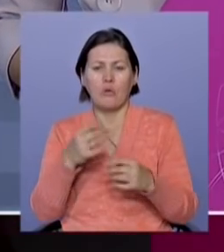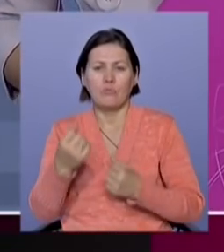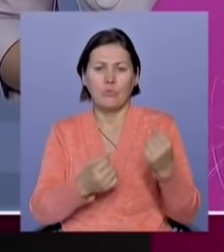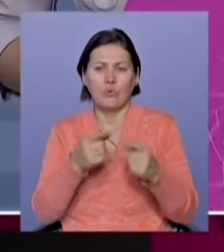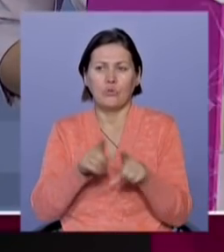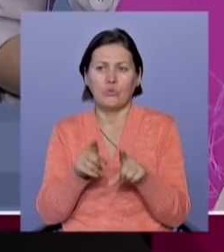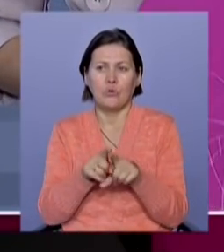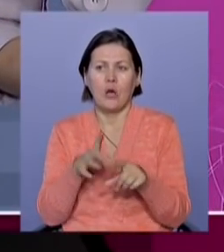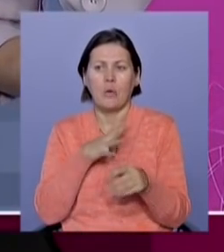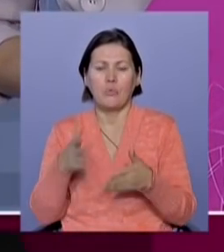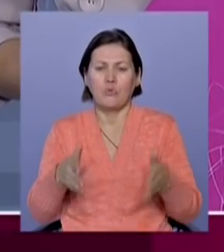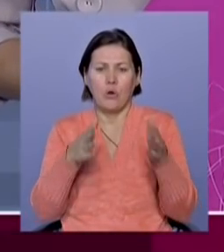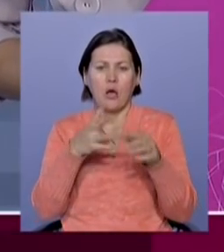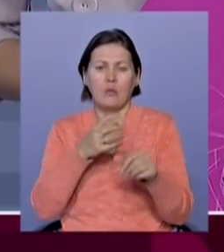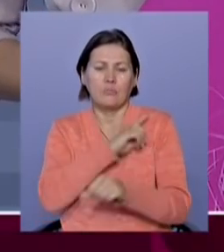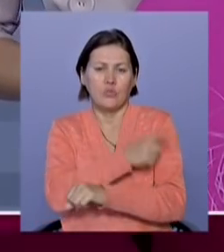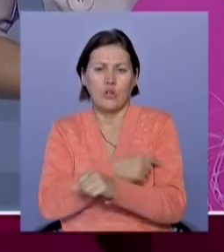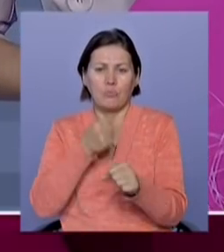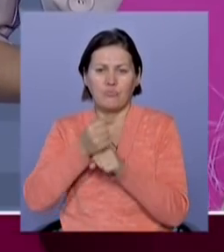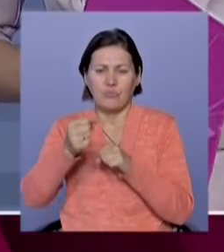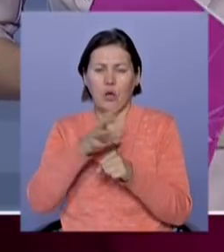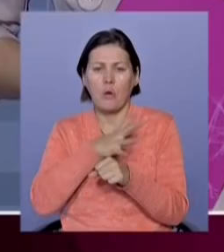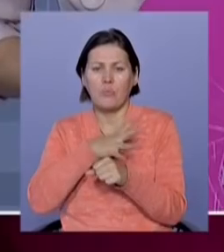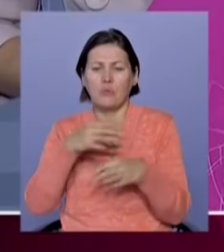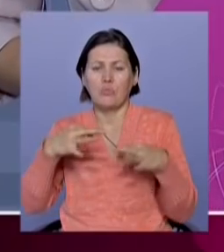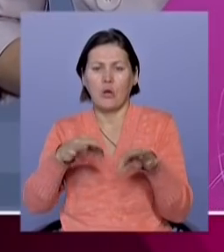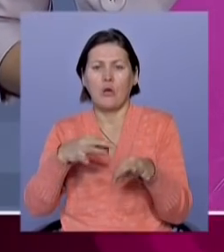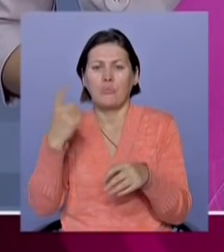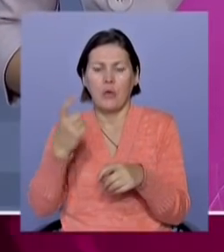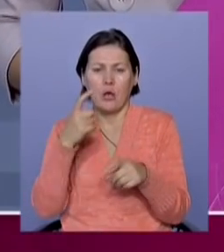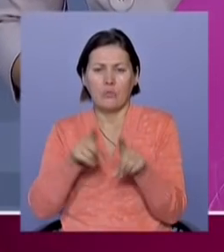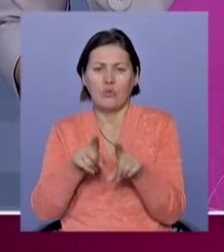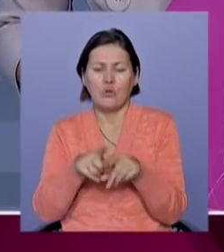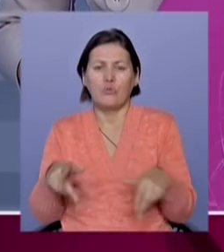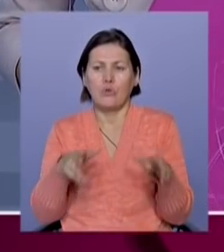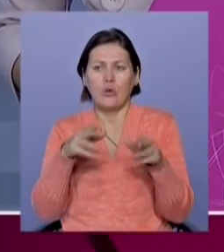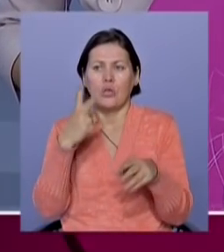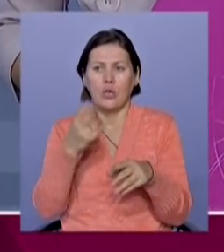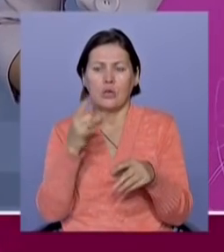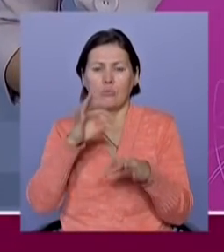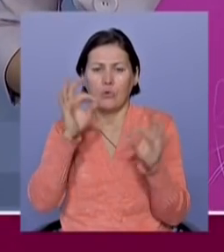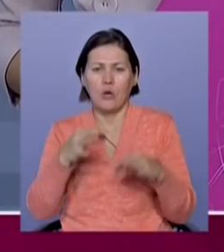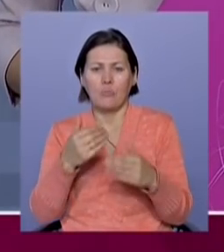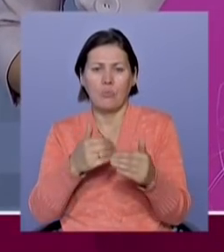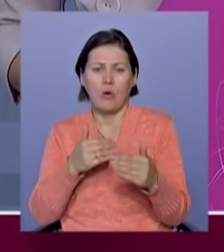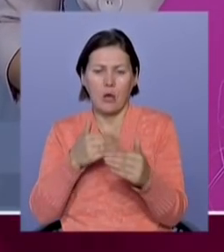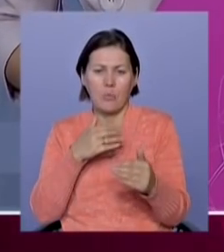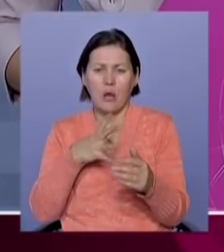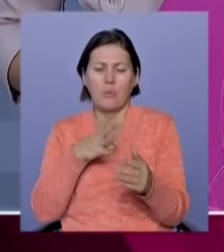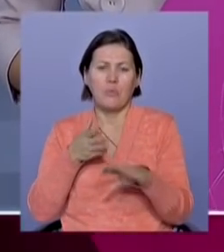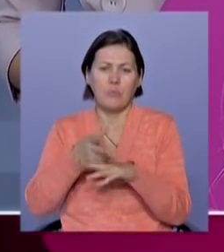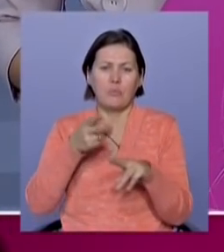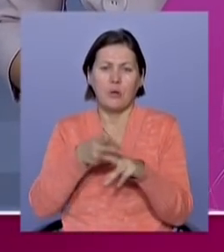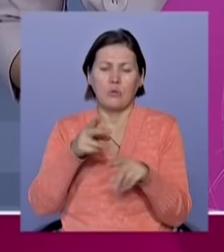жүргізушісін жол үстінде аямай сабап тастаған еді. Жеңіл көлік мінген жүргізуші жол бойы 2 рет жедел жәрдемнің алдын кес-кестеп